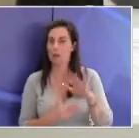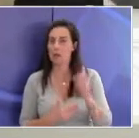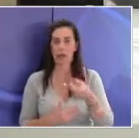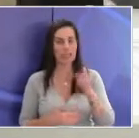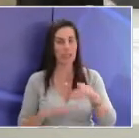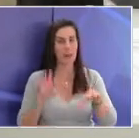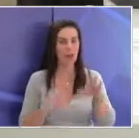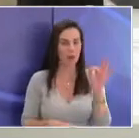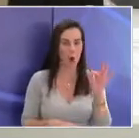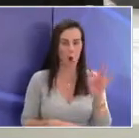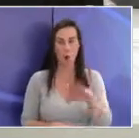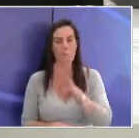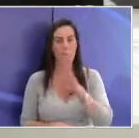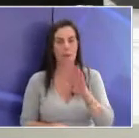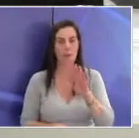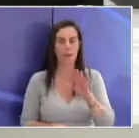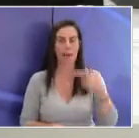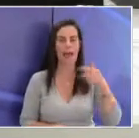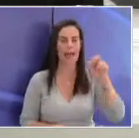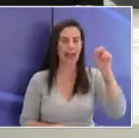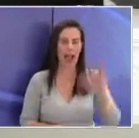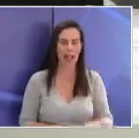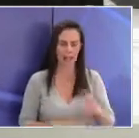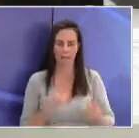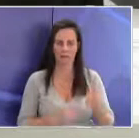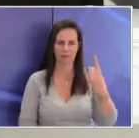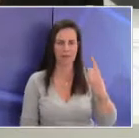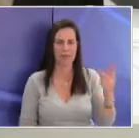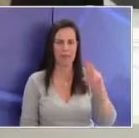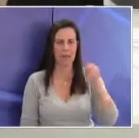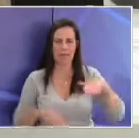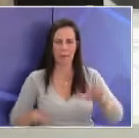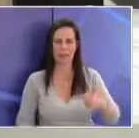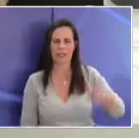צריכים לבחור בין נתניהו לגנץ שהוא מגיע פתאום עם איזה 20